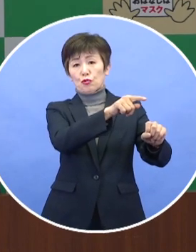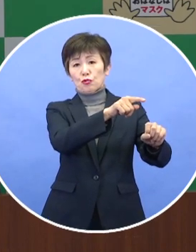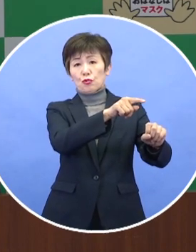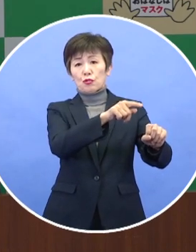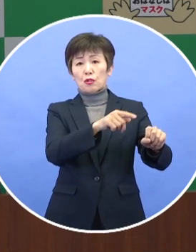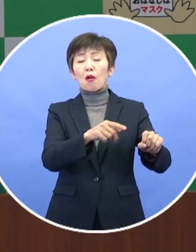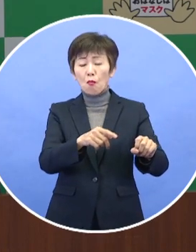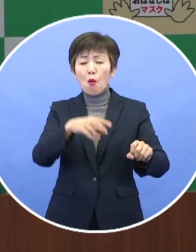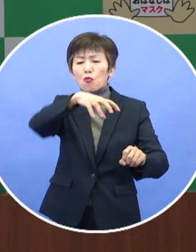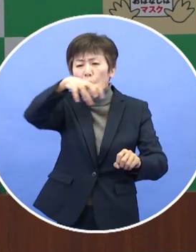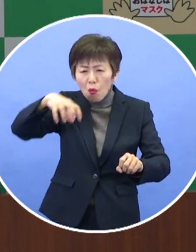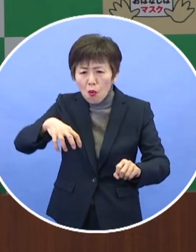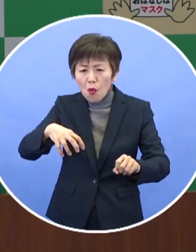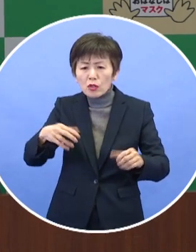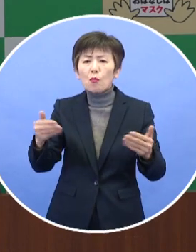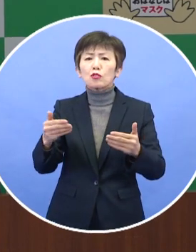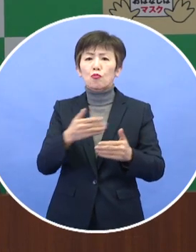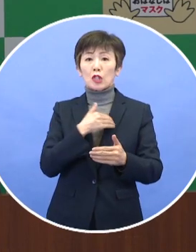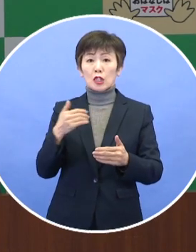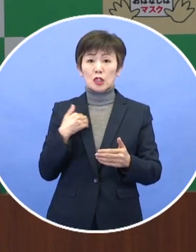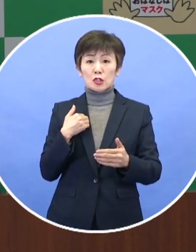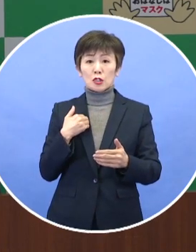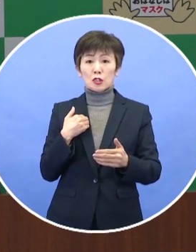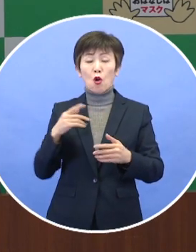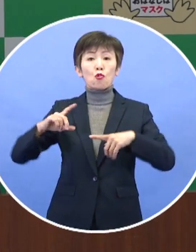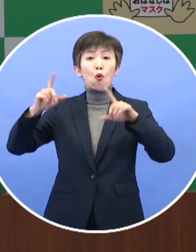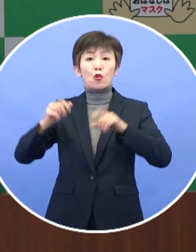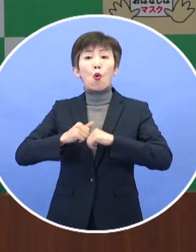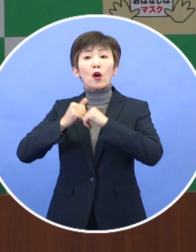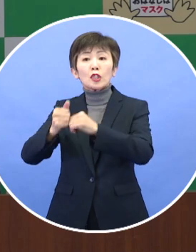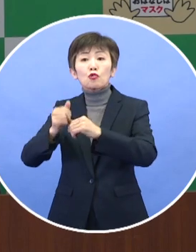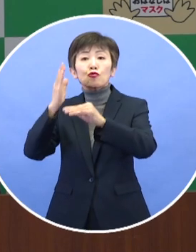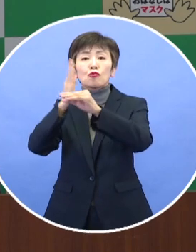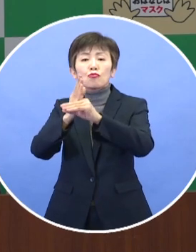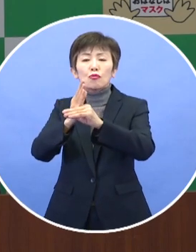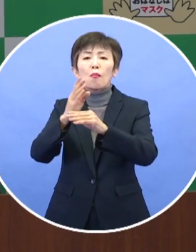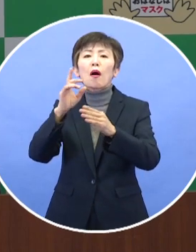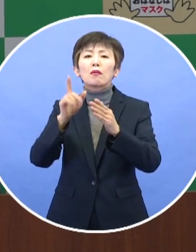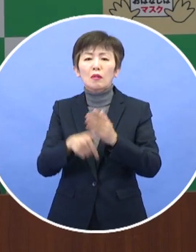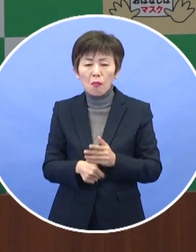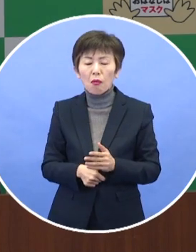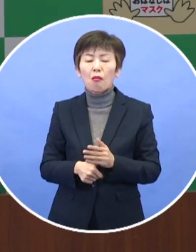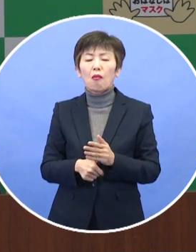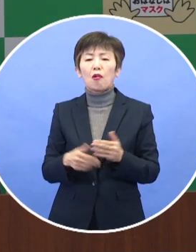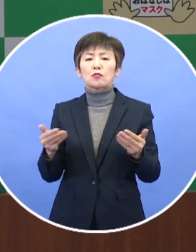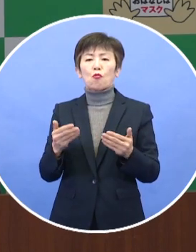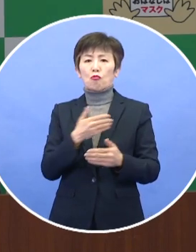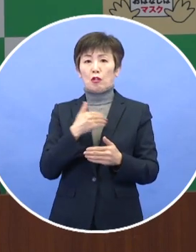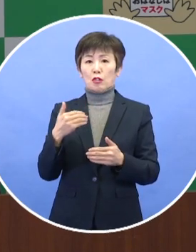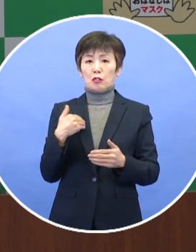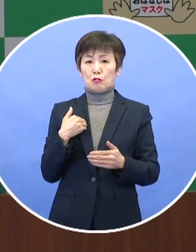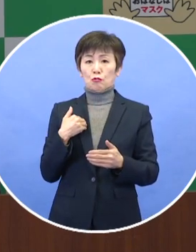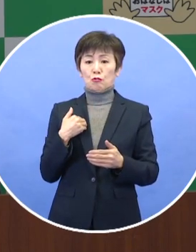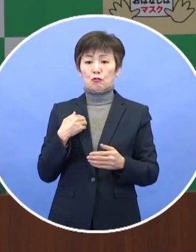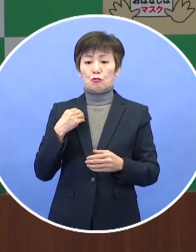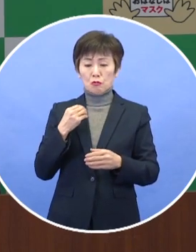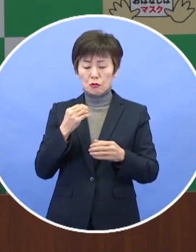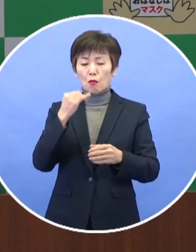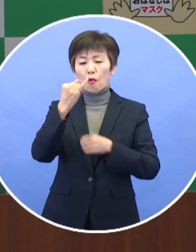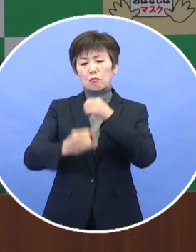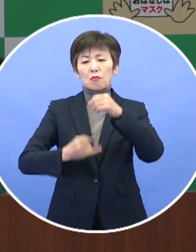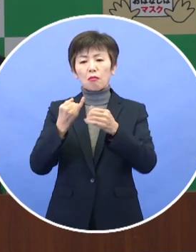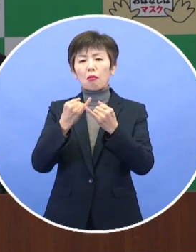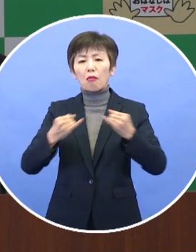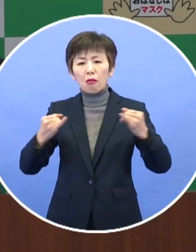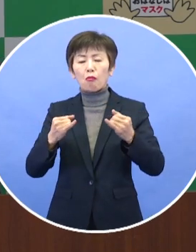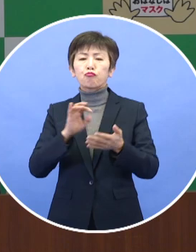出張行っててもですね、本当に次から次へとヒアリングやってるんですけど、もう帰って疲れるんですけど、効果的だということは明らかだと思います